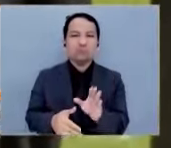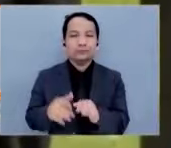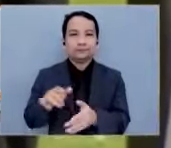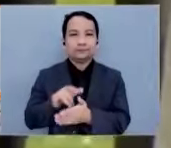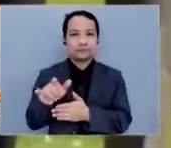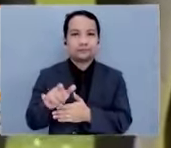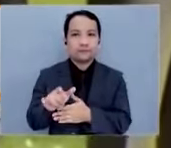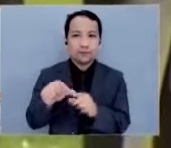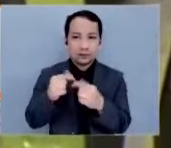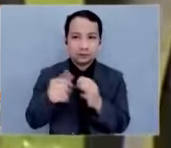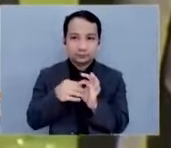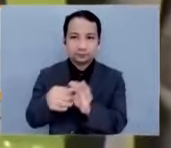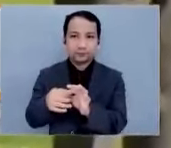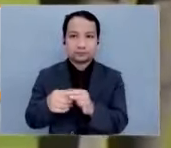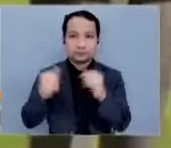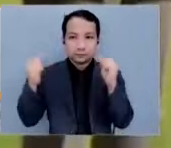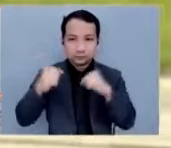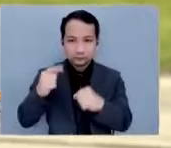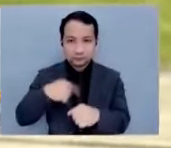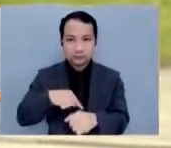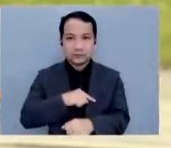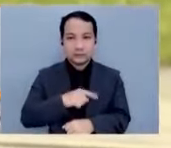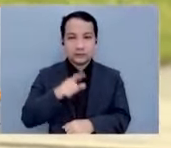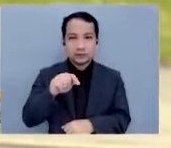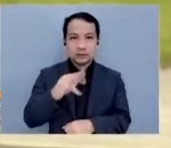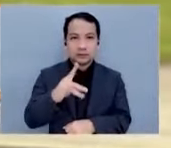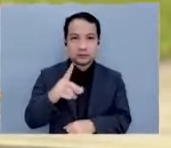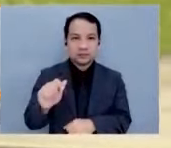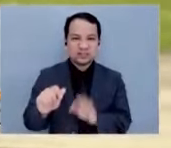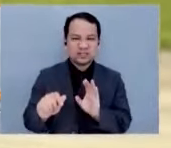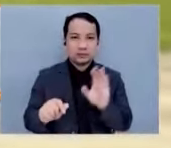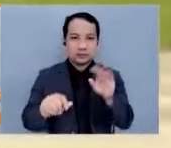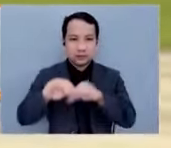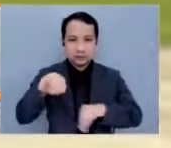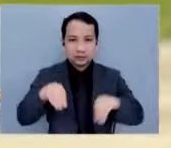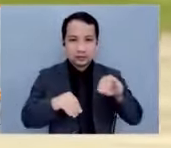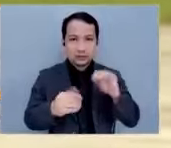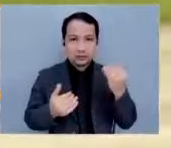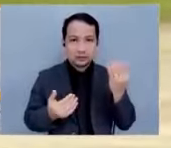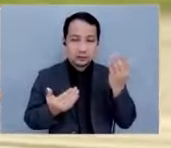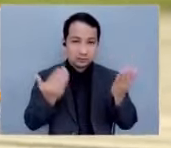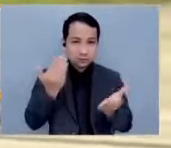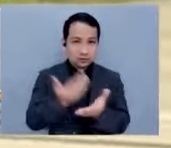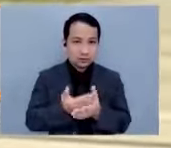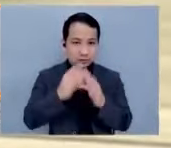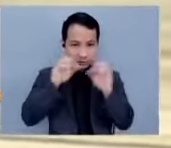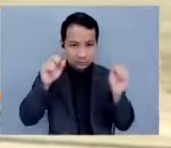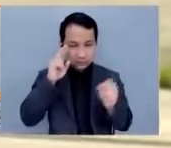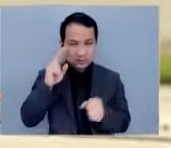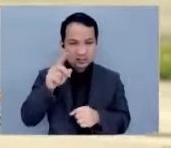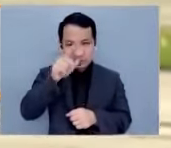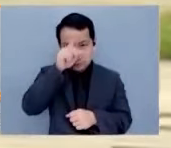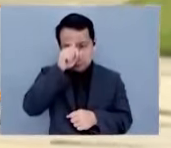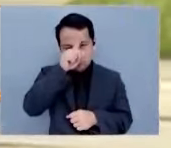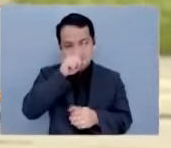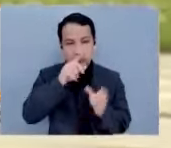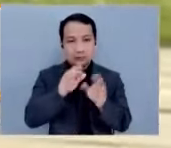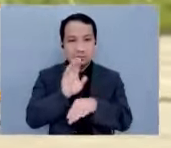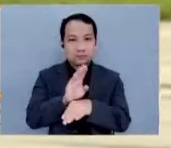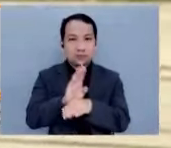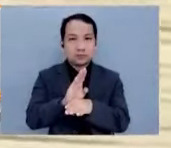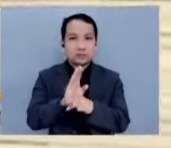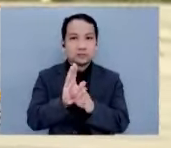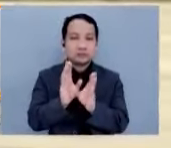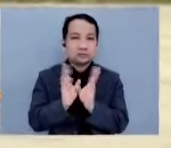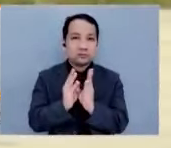cooperation at kasunduan sa pagitan ng TESDA at kanilang counterpart. Dadalo rin ang Pangulo sa German-Philippines Business Forum at